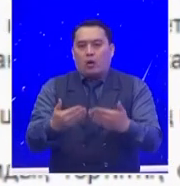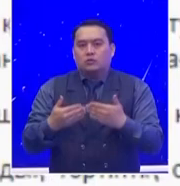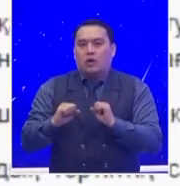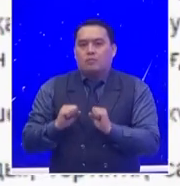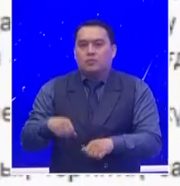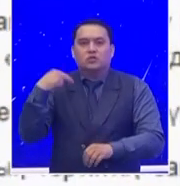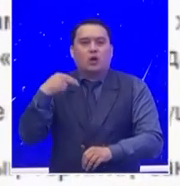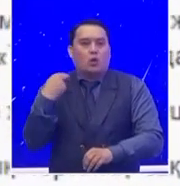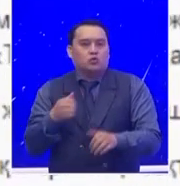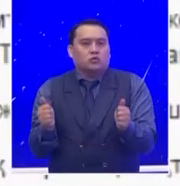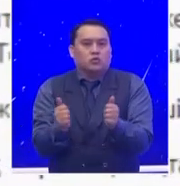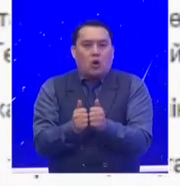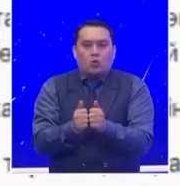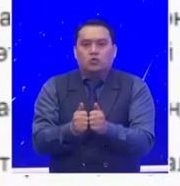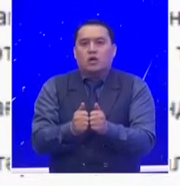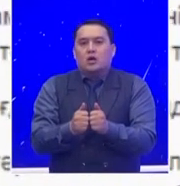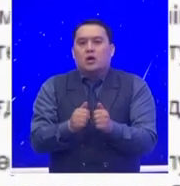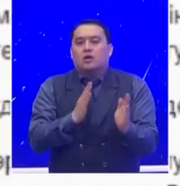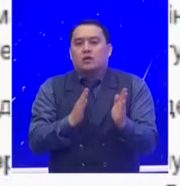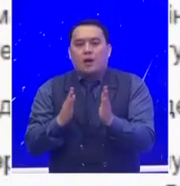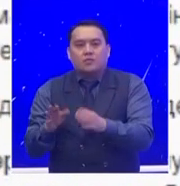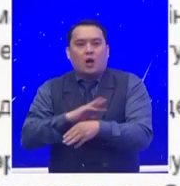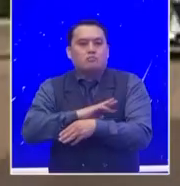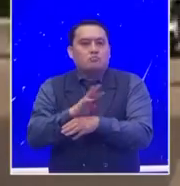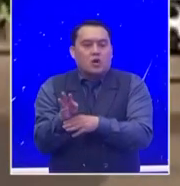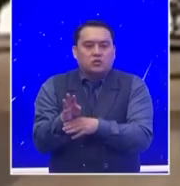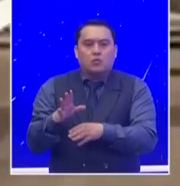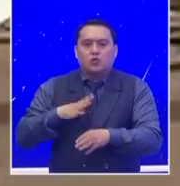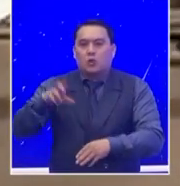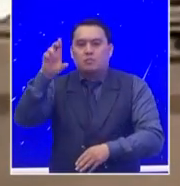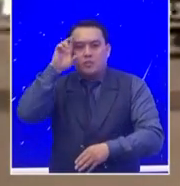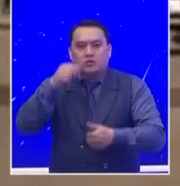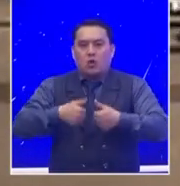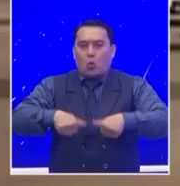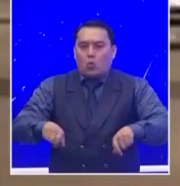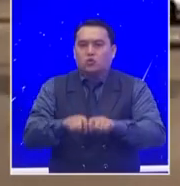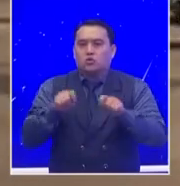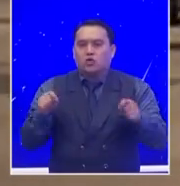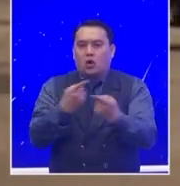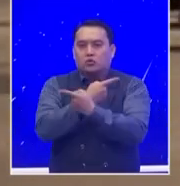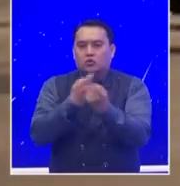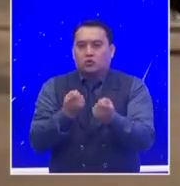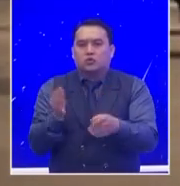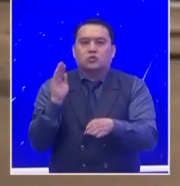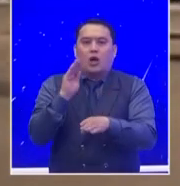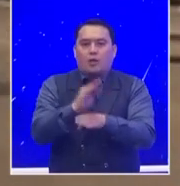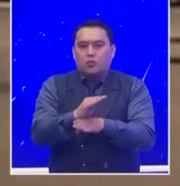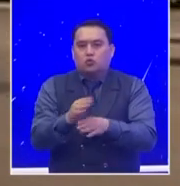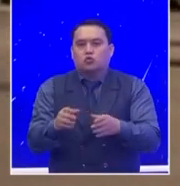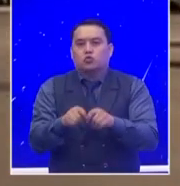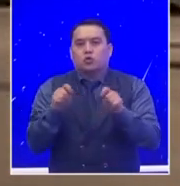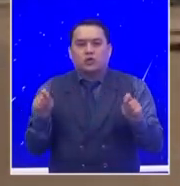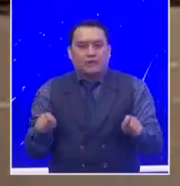Республикасы президенті жанындағы төтенше жағдай режимін қамтамасыз ету жөніндегі мемлекеттік комиссия осы жарлыққа қосымшаға сәйкес құрамда